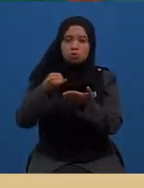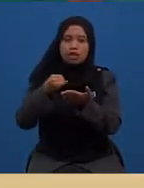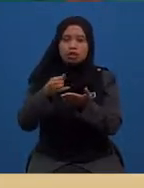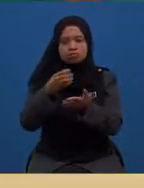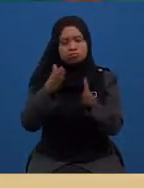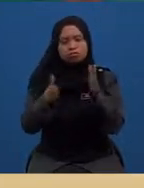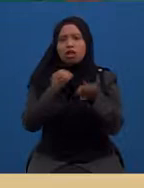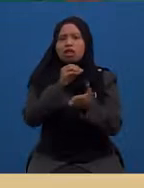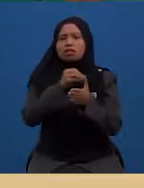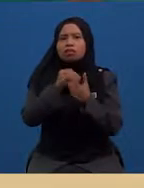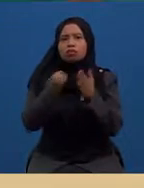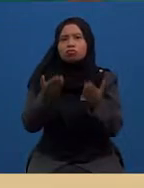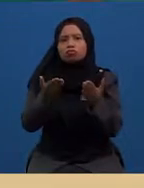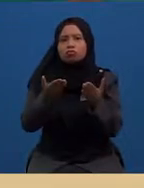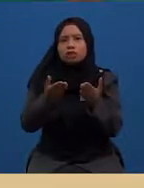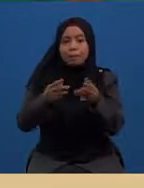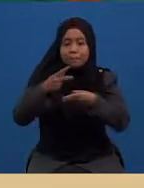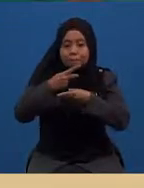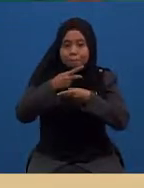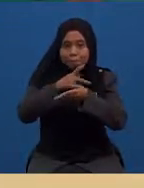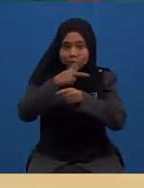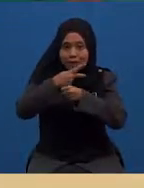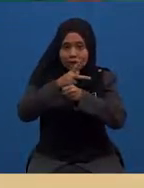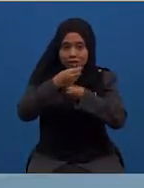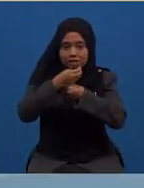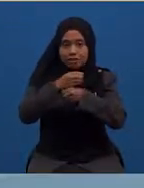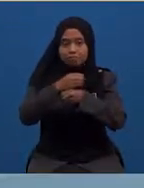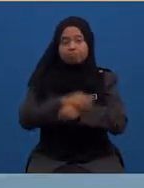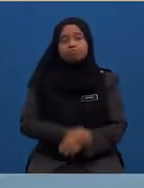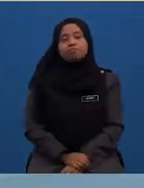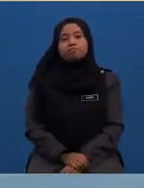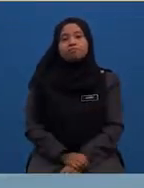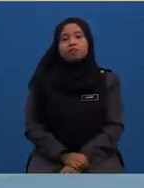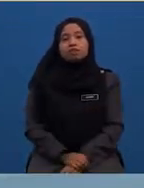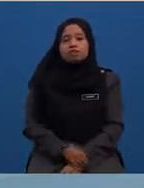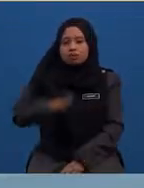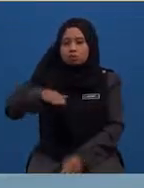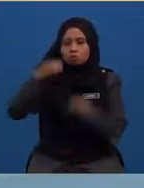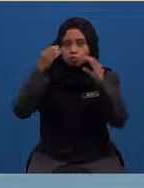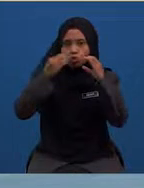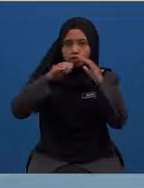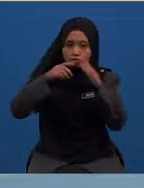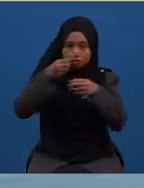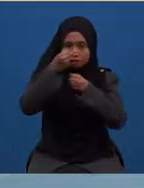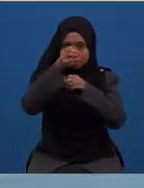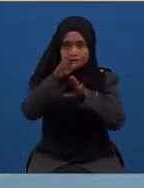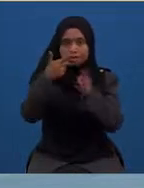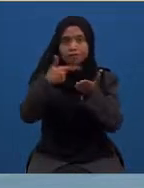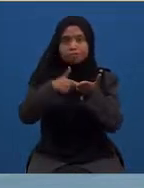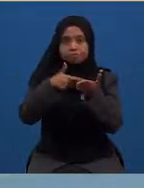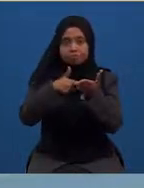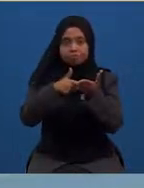mungkin juga seorang pereka cipta yang berjaya. Sebelum cikgu terangkan lebih lanjut mengenai tajuk